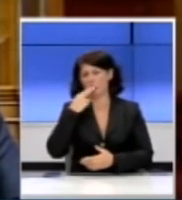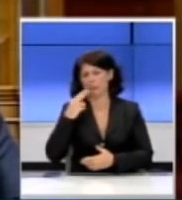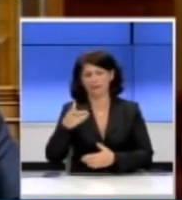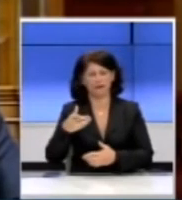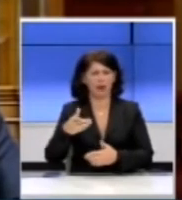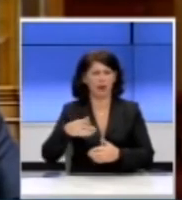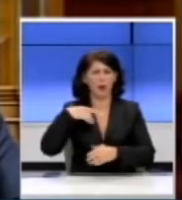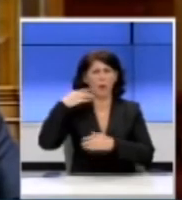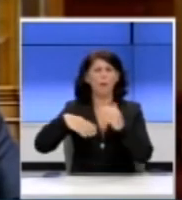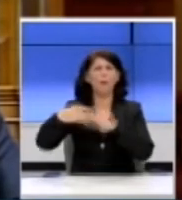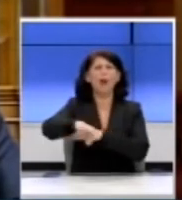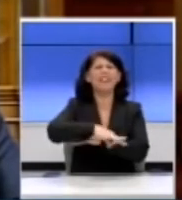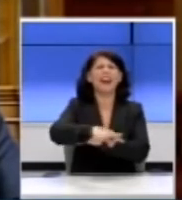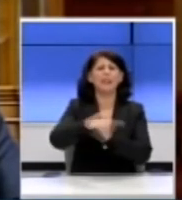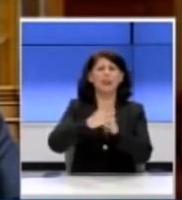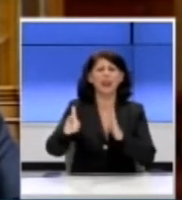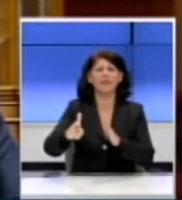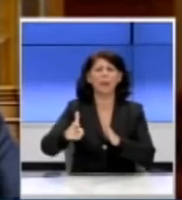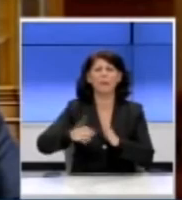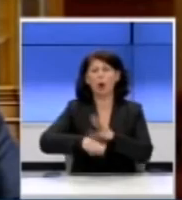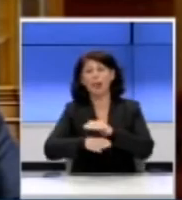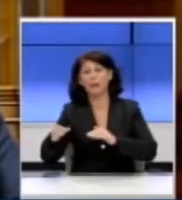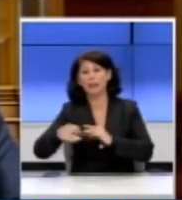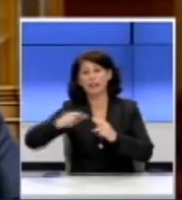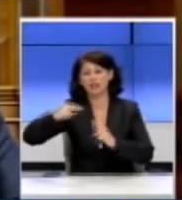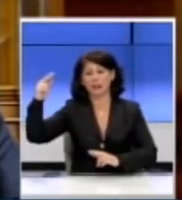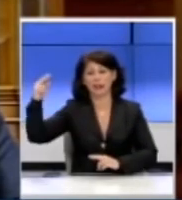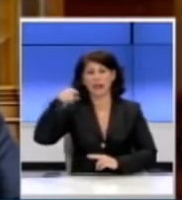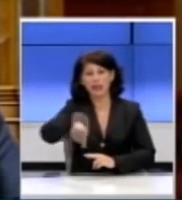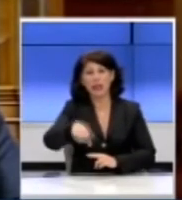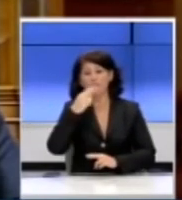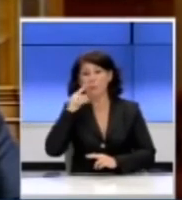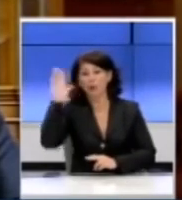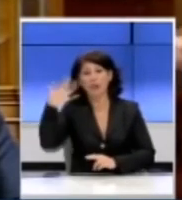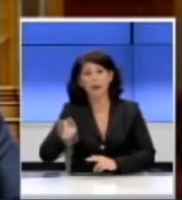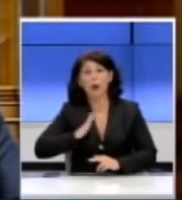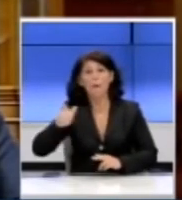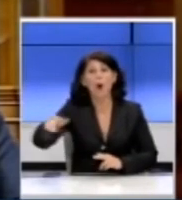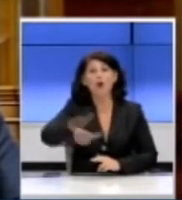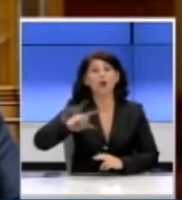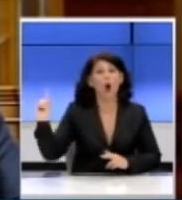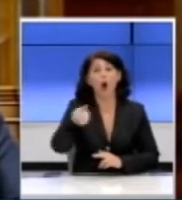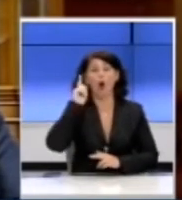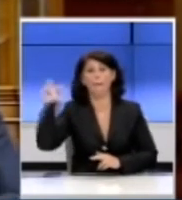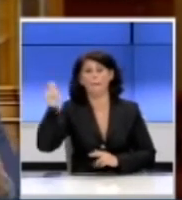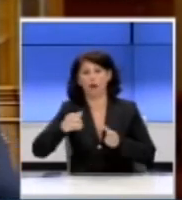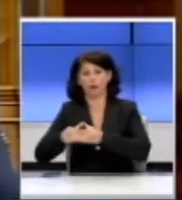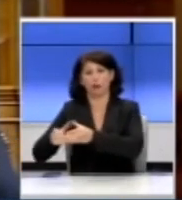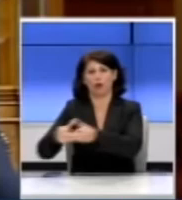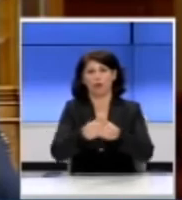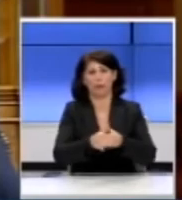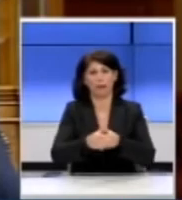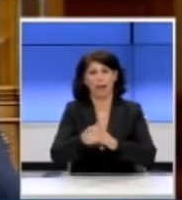αμφισβητήσεων και να προσέλθει στο τραπέζι των συζητήσεων. Ο Πρωθυπουργός αναφέρθηκε και στην πανδημία λέγοντας ότι η χώρα βαδίζει με μικρά και προσεκτικά